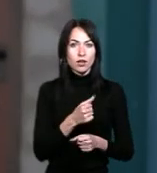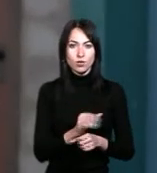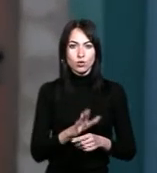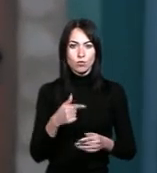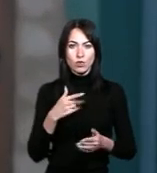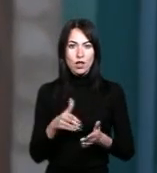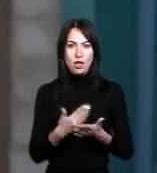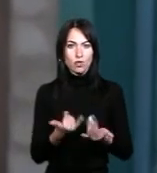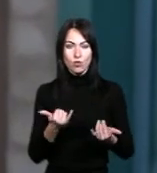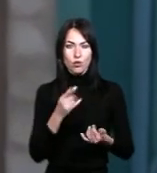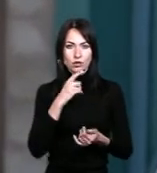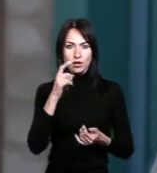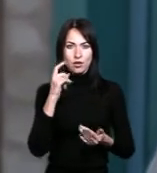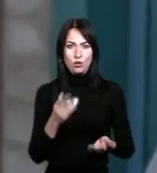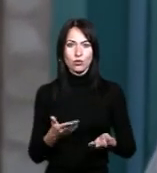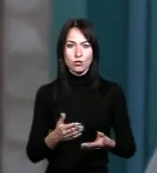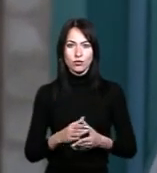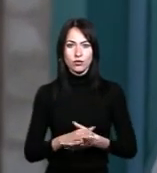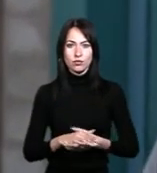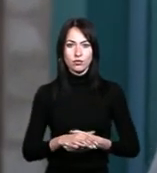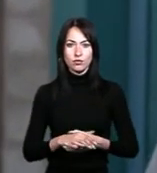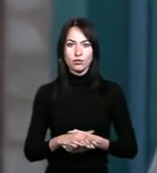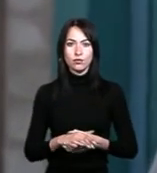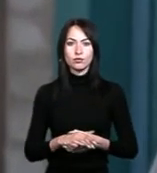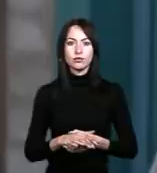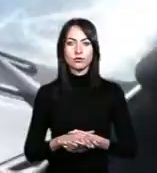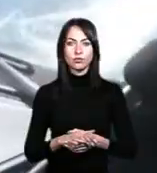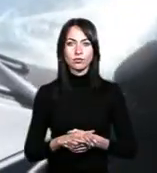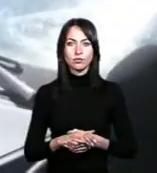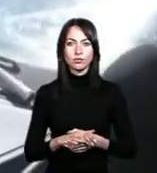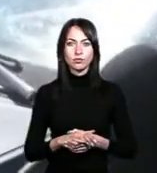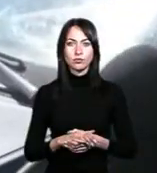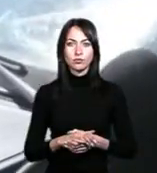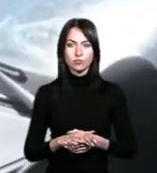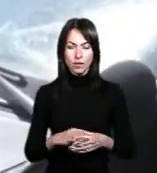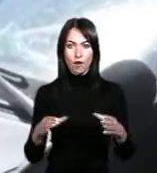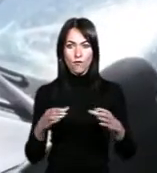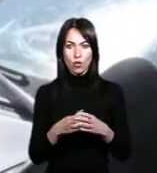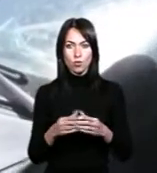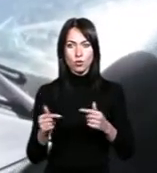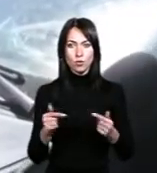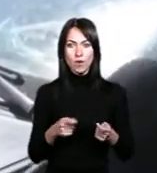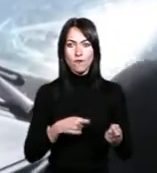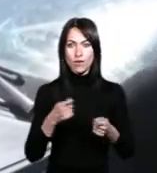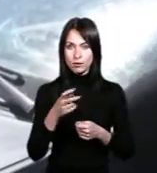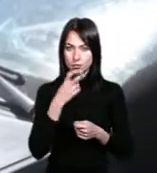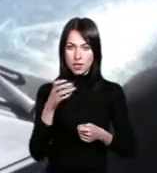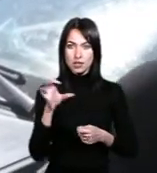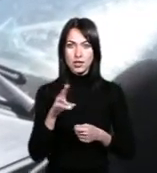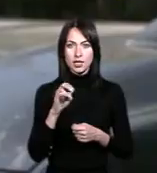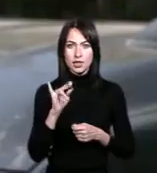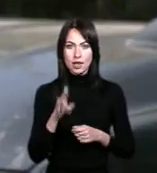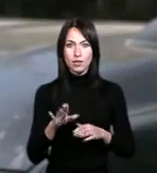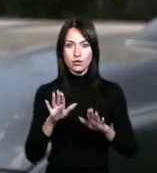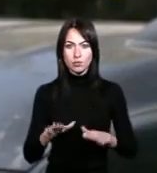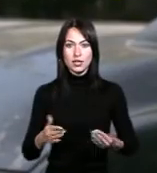досі не можу зрозуміти. Чого раніше так не зробили, я до цих пор не можу зрозуміти. У групі спротиву вивозу сміття Сергій Денщик – місцевий